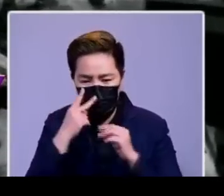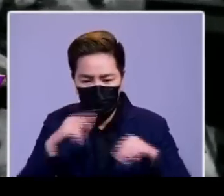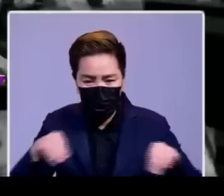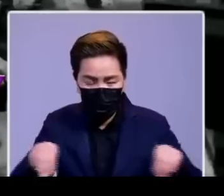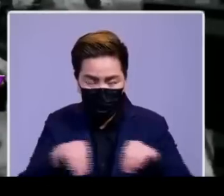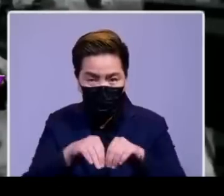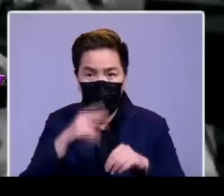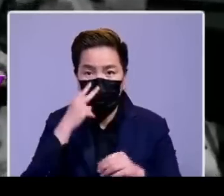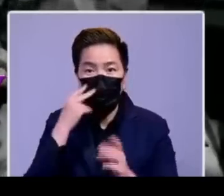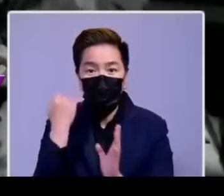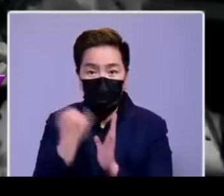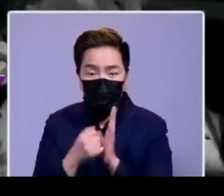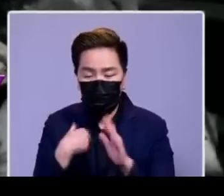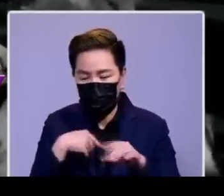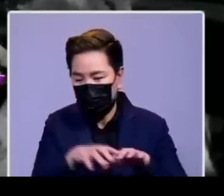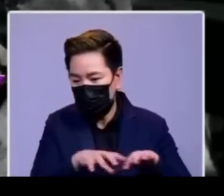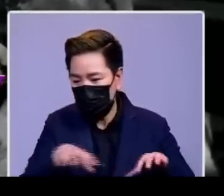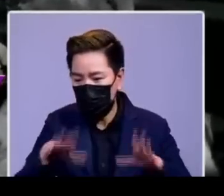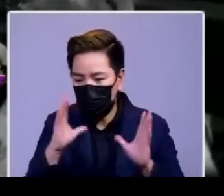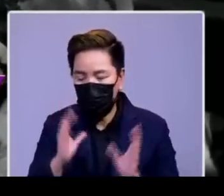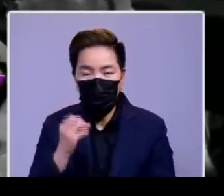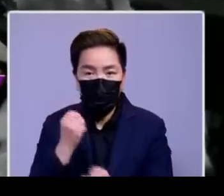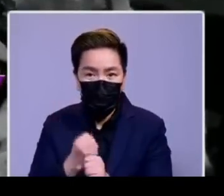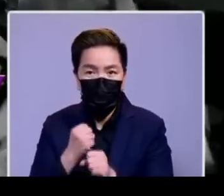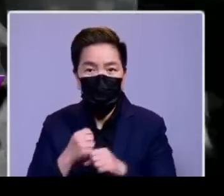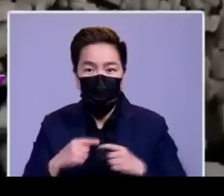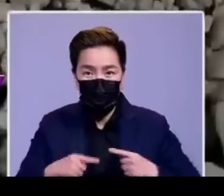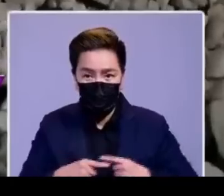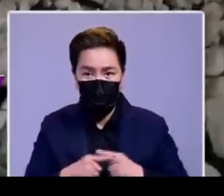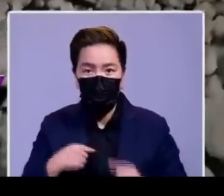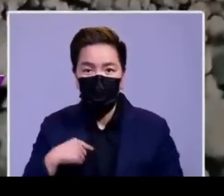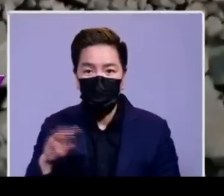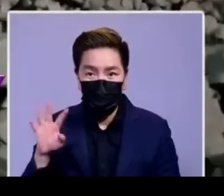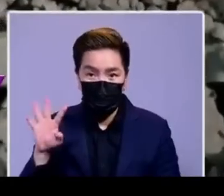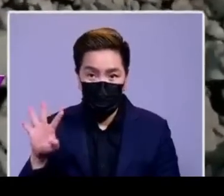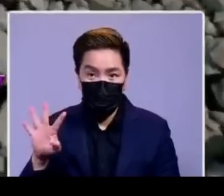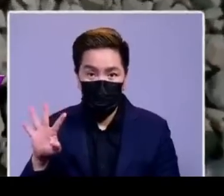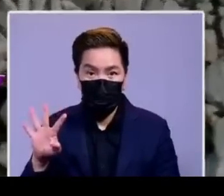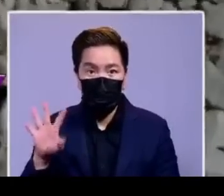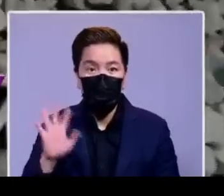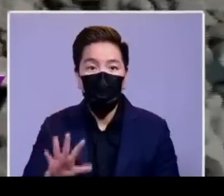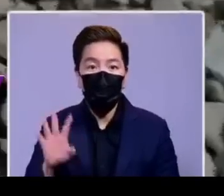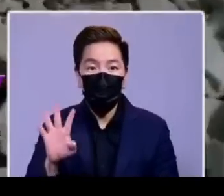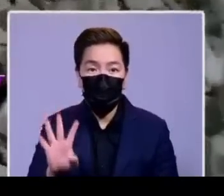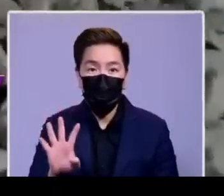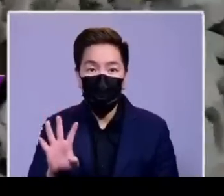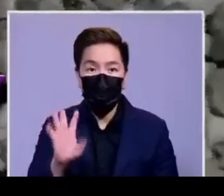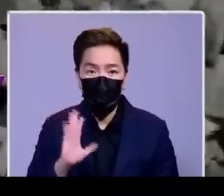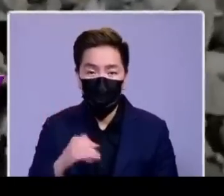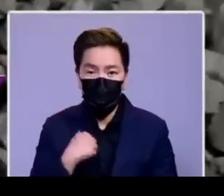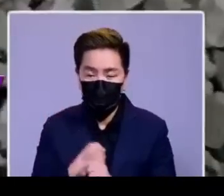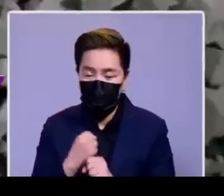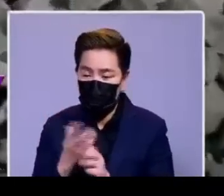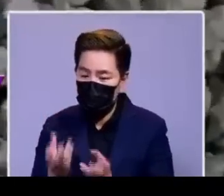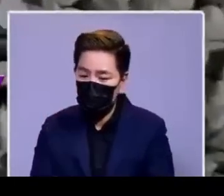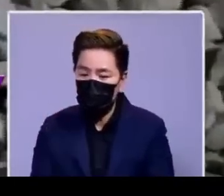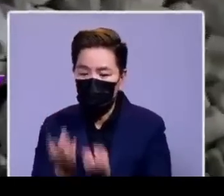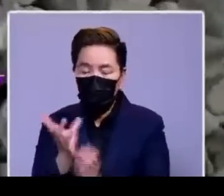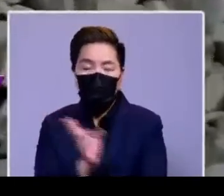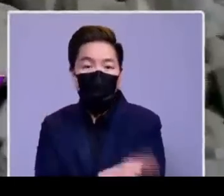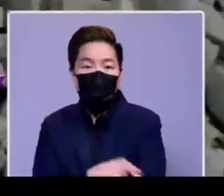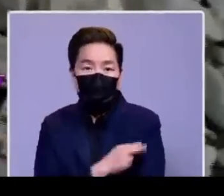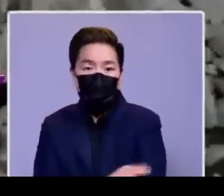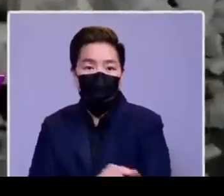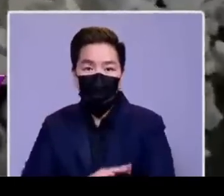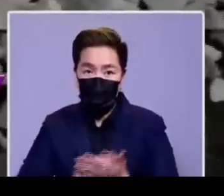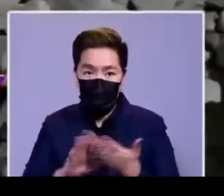กันก็พบว่ามีคนงานได้รับบาดเจ็บอีก4คนโดยทั้ง4ท่านก็ถูกเจ้าหน้าที่เนี่ยนำตัวส่งโรงพยาบ